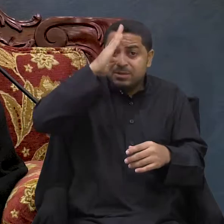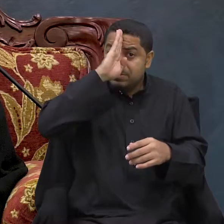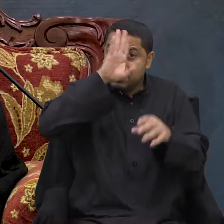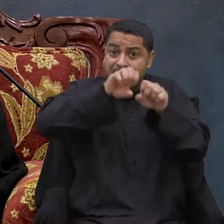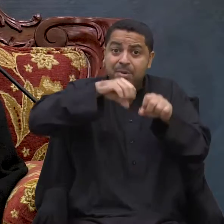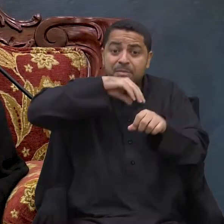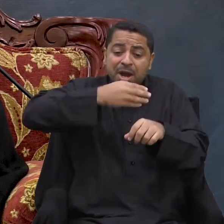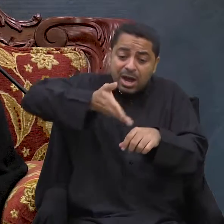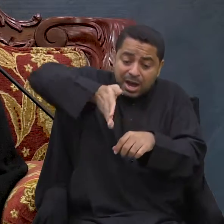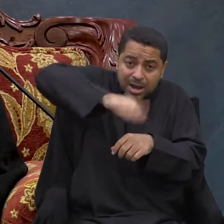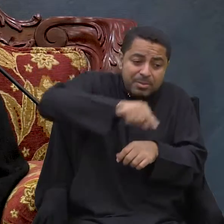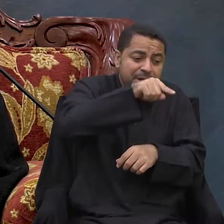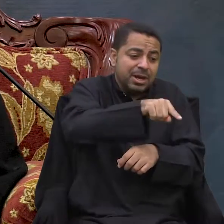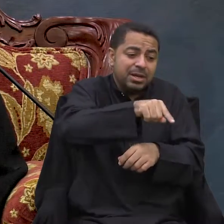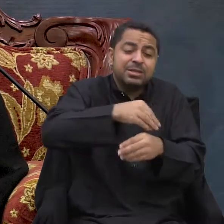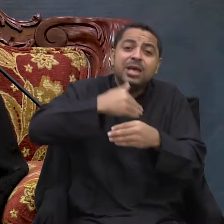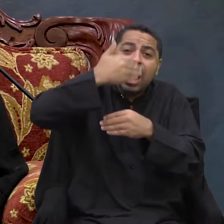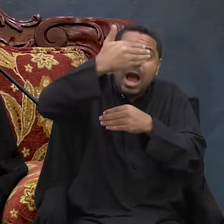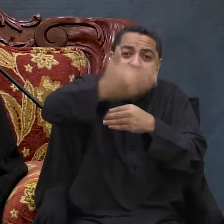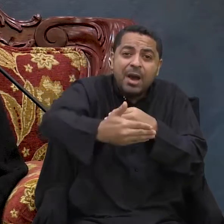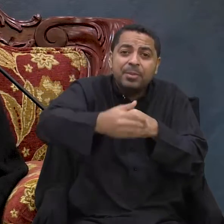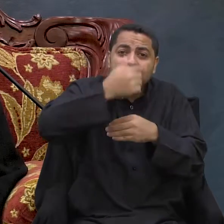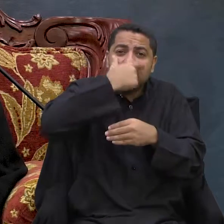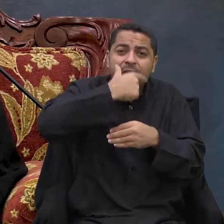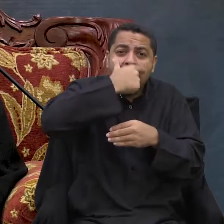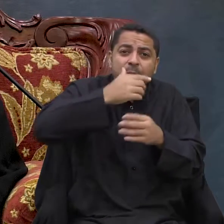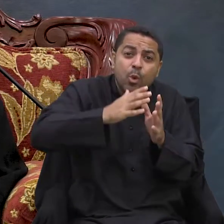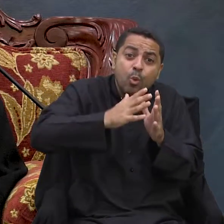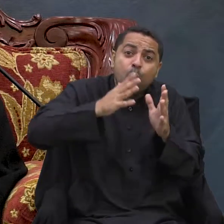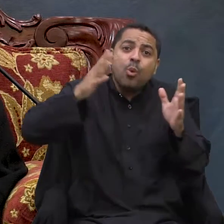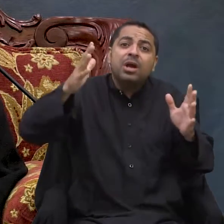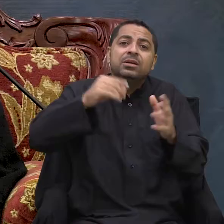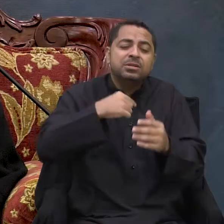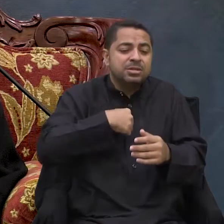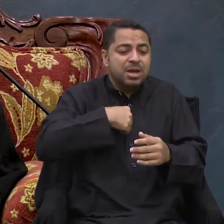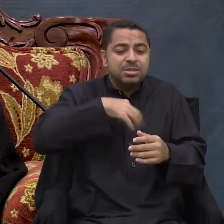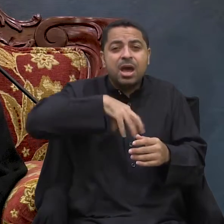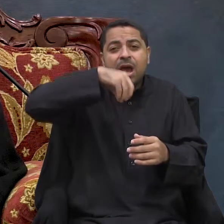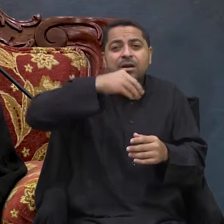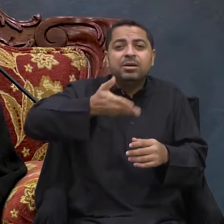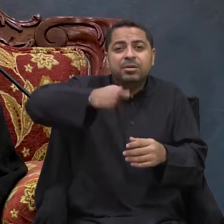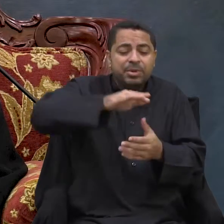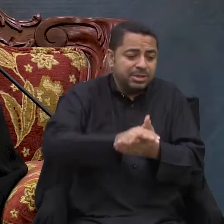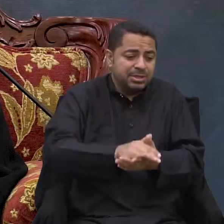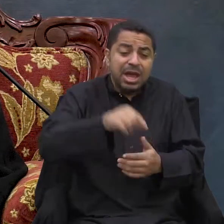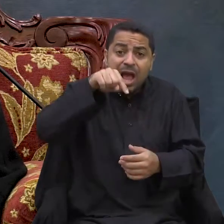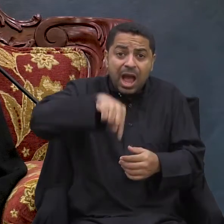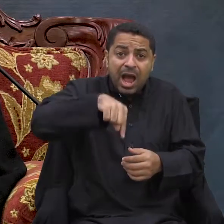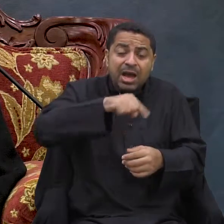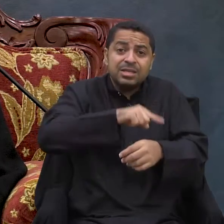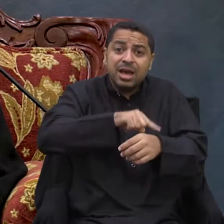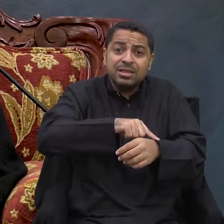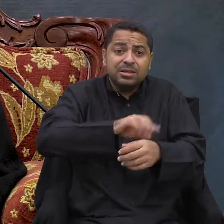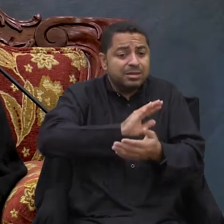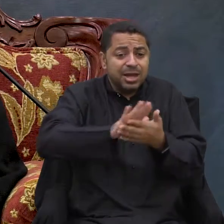سكينة، فاعلمي منك البكاء إذا الحمام دهاني،